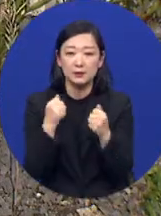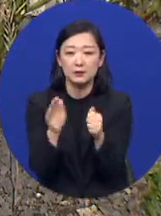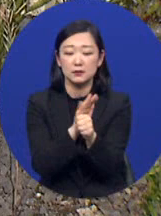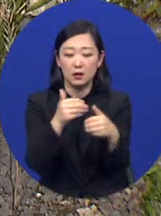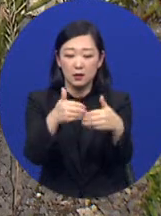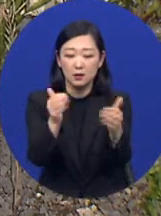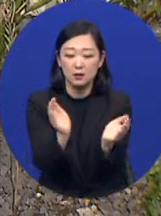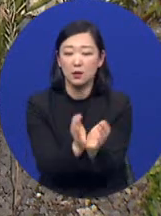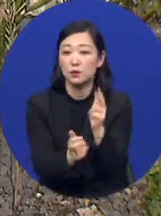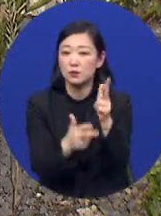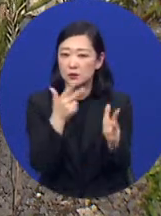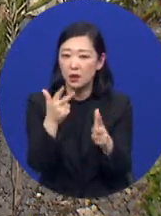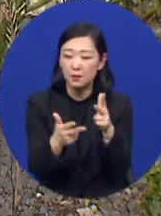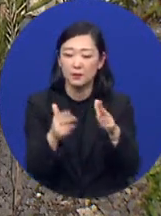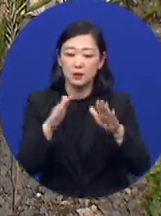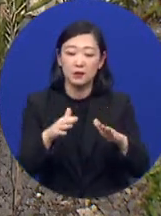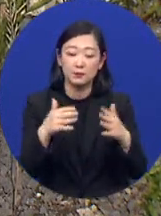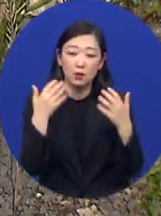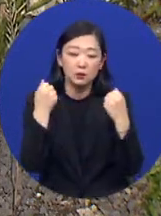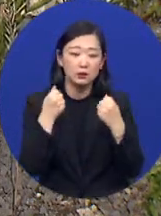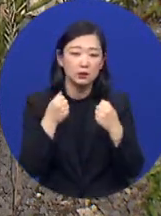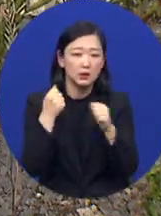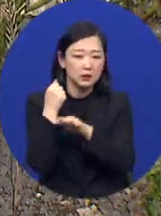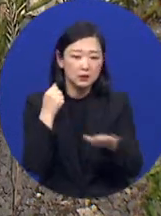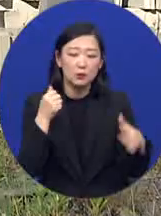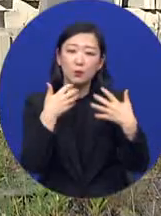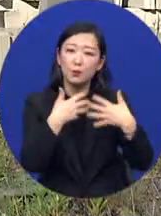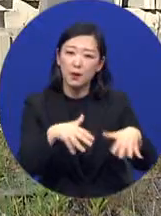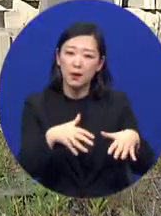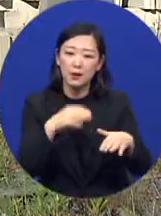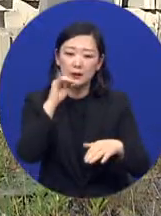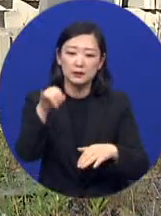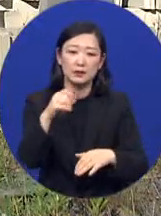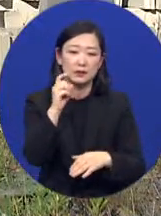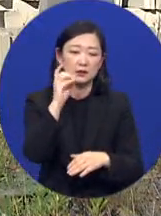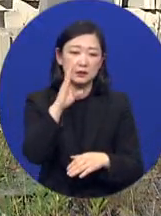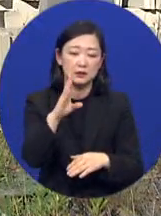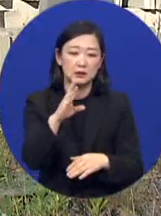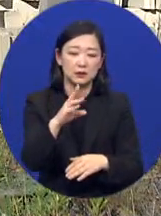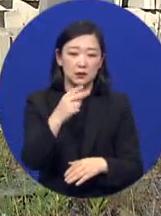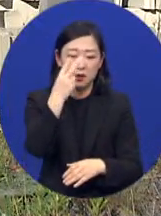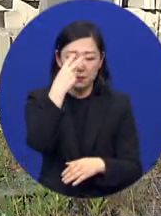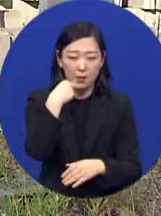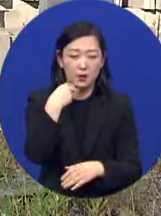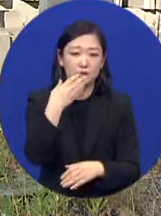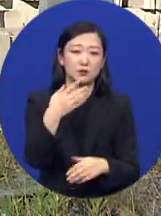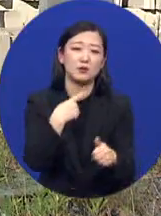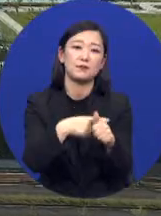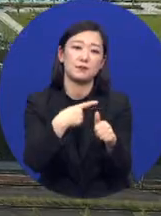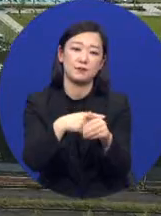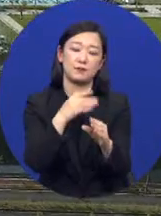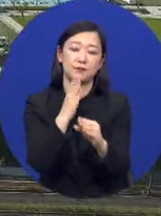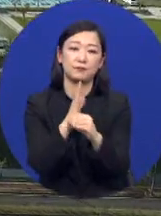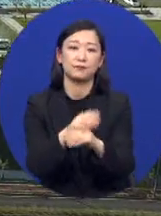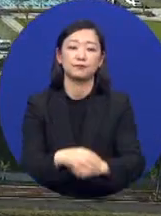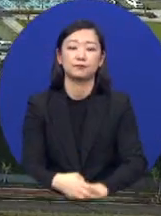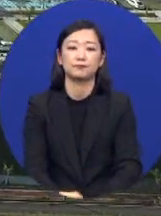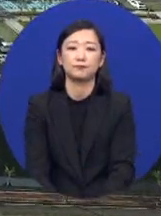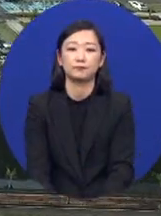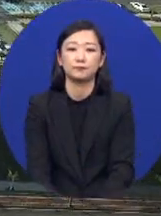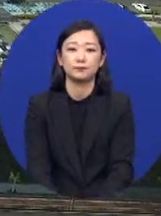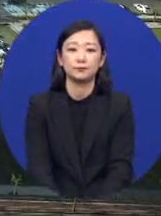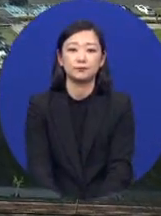이번 기준 완화가 사업 시행자인 jdc의 편의를 봐주기 위한 것 아니냐는 비판이 나오고 있습니다